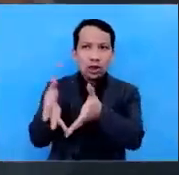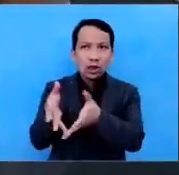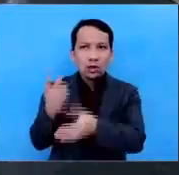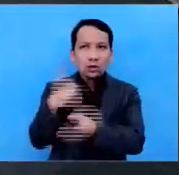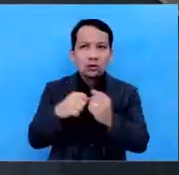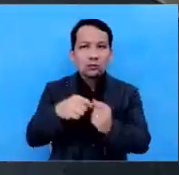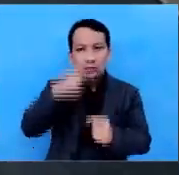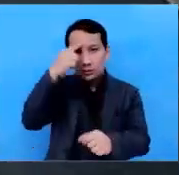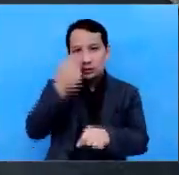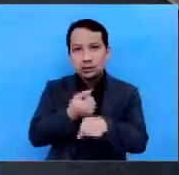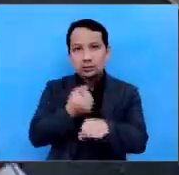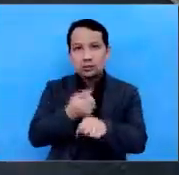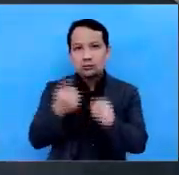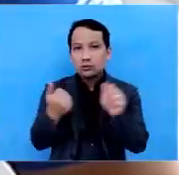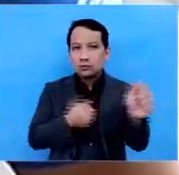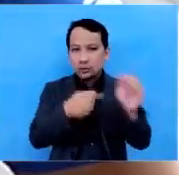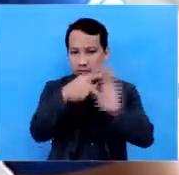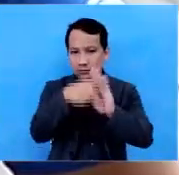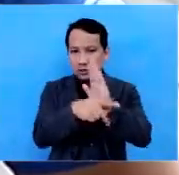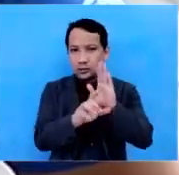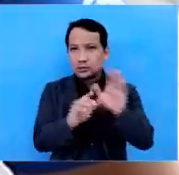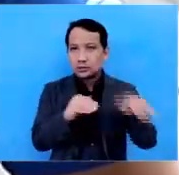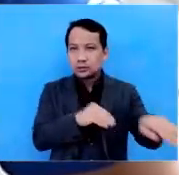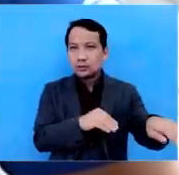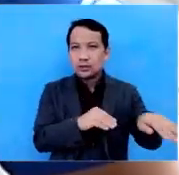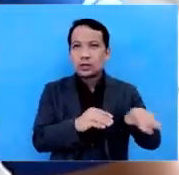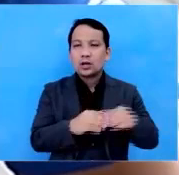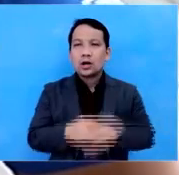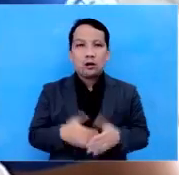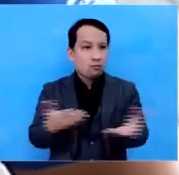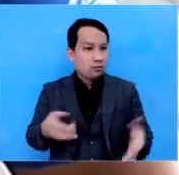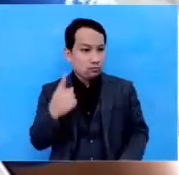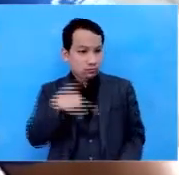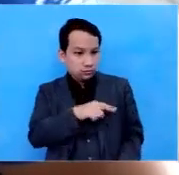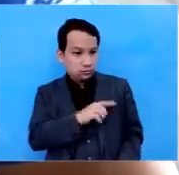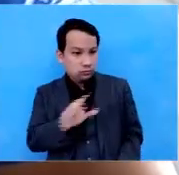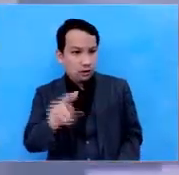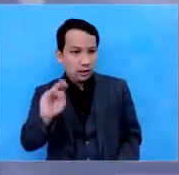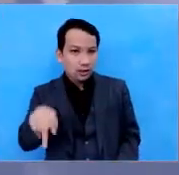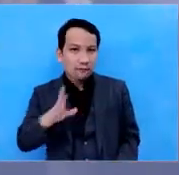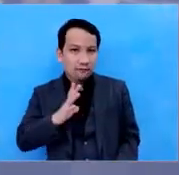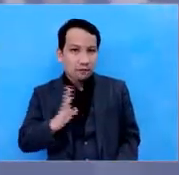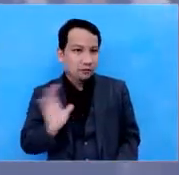ayaw sumunod sa mga pulisiya na to. At sasabihin nila, wala naman ang NCAP, pwede na natin